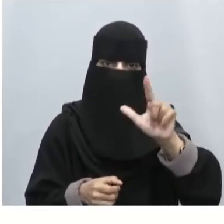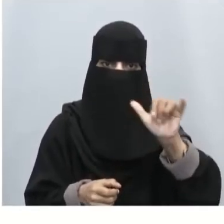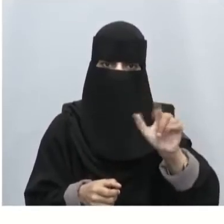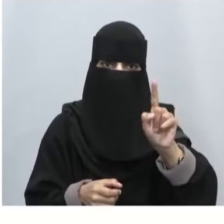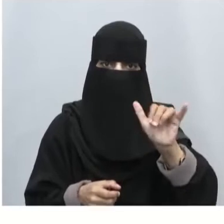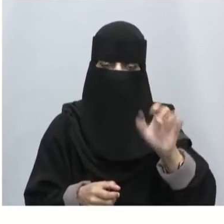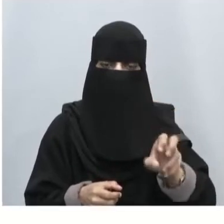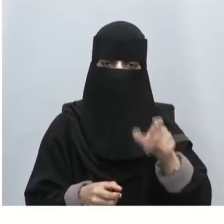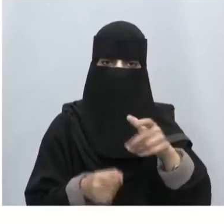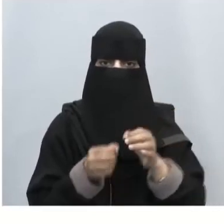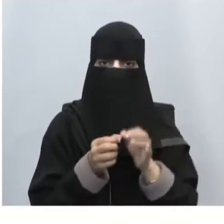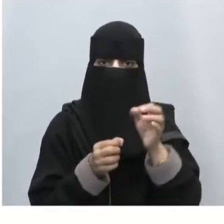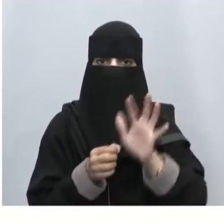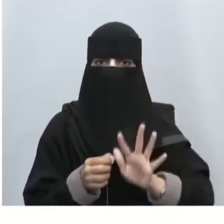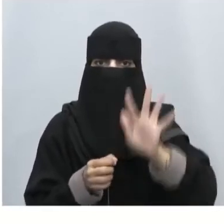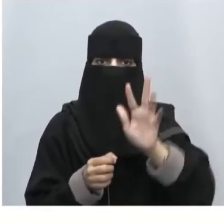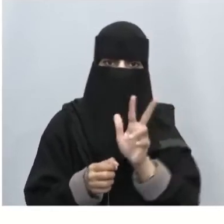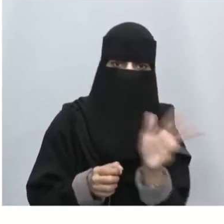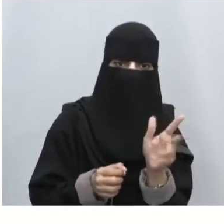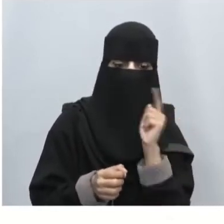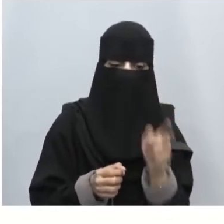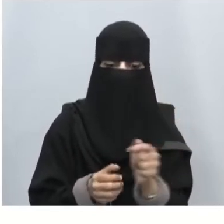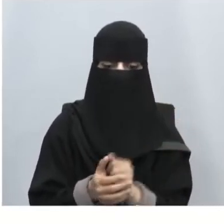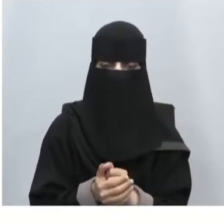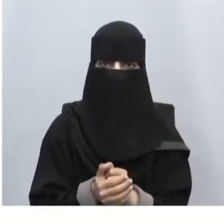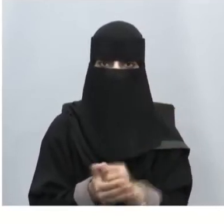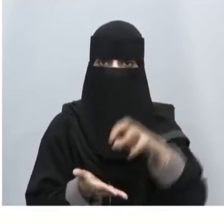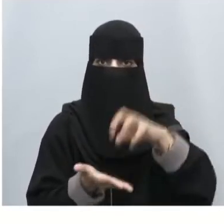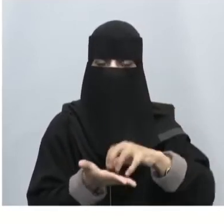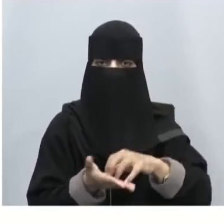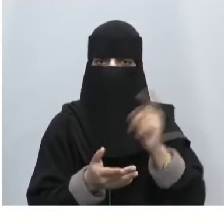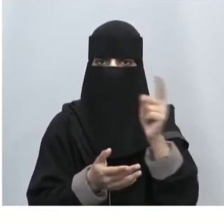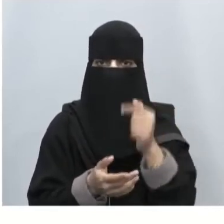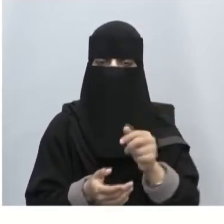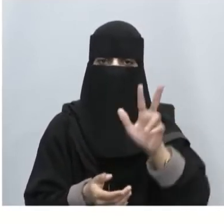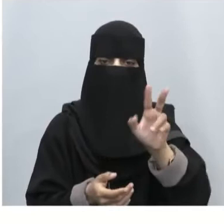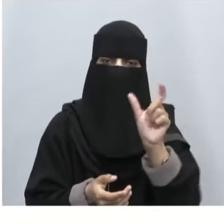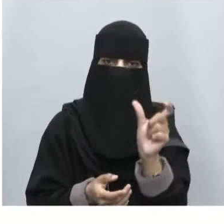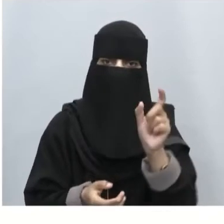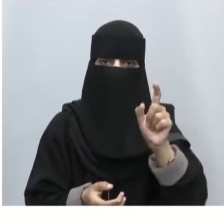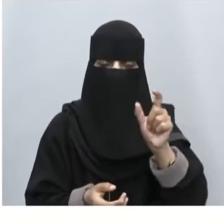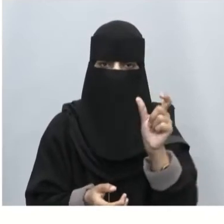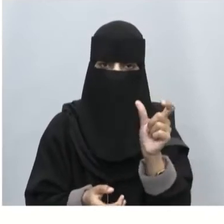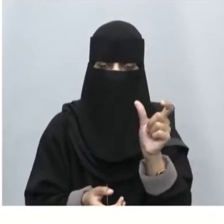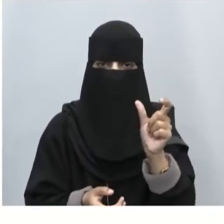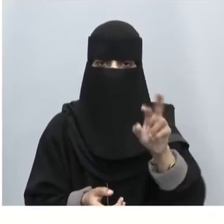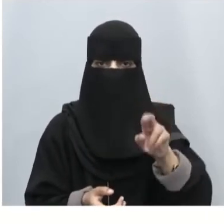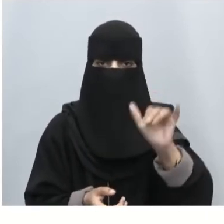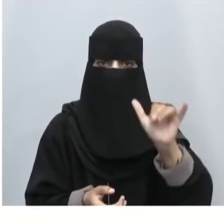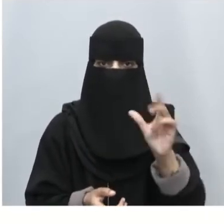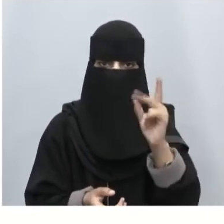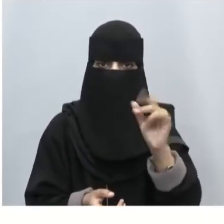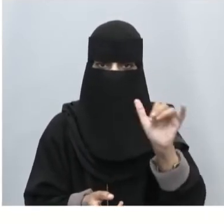من العالم الاسلامي تحديدا في الامبراطوريه البيزنطيه في اسيا الصغرى ومتى ظهرها هؤلاء